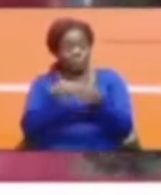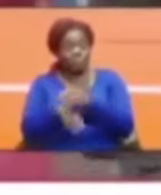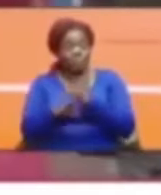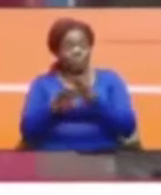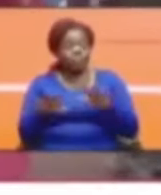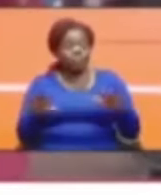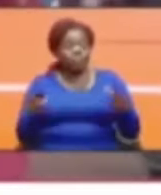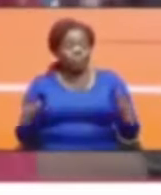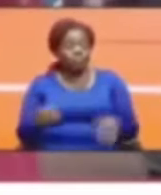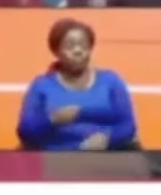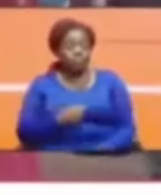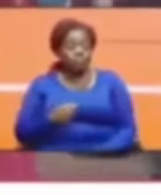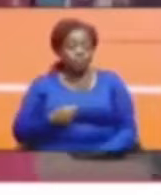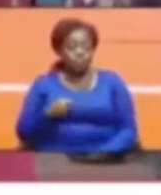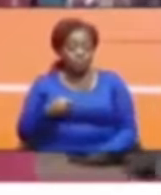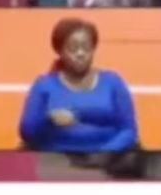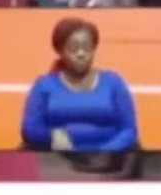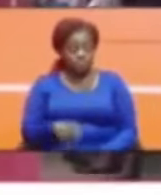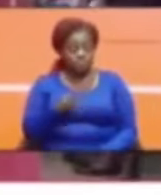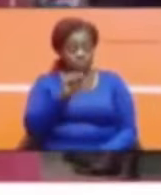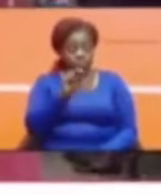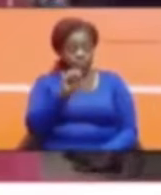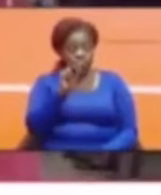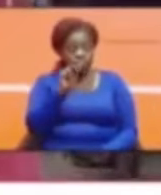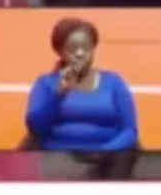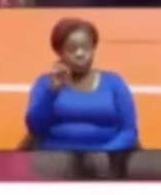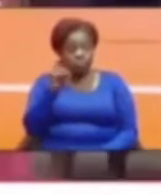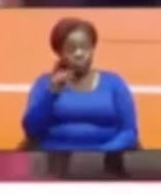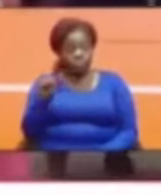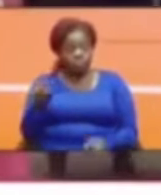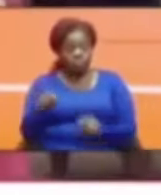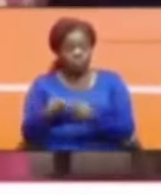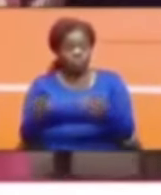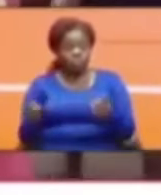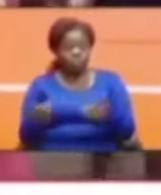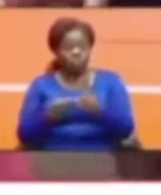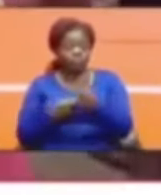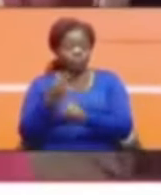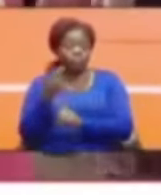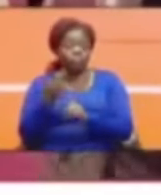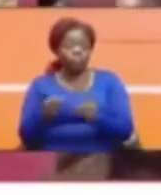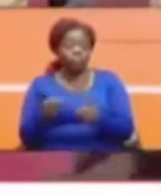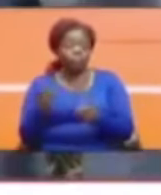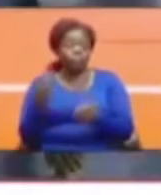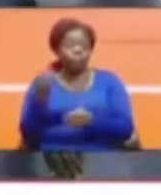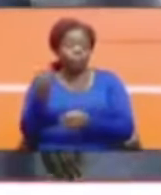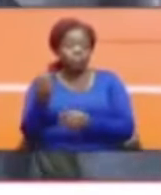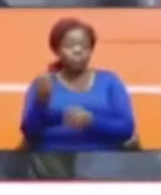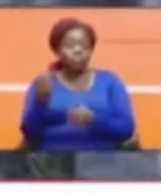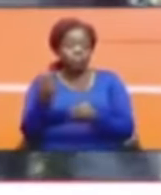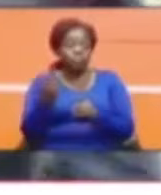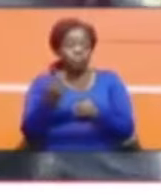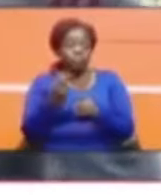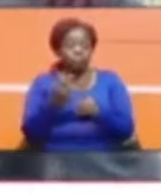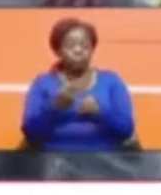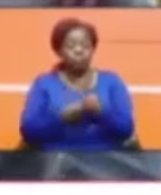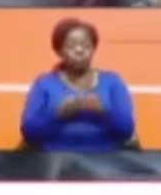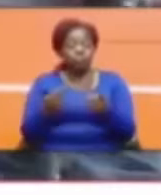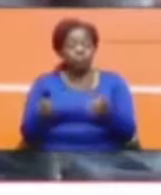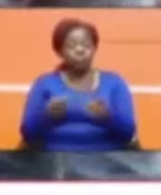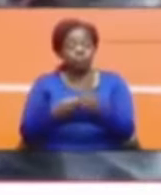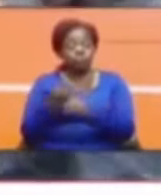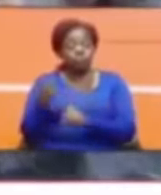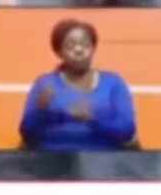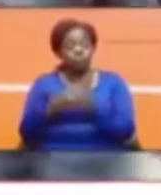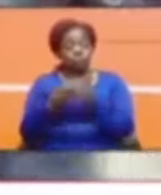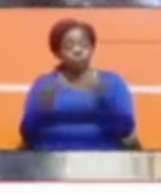ttaka lya maama wa Nanteza ssaako n'okusoloozaako ssente kubapangisa okumala emyezi musanvu. Abafamire nga bakulembeddwamu omu ku